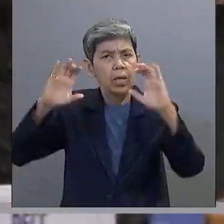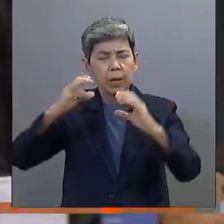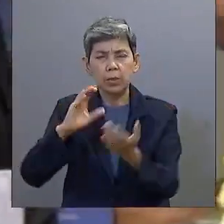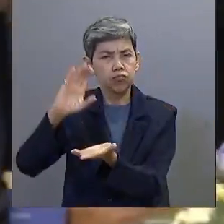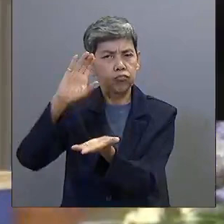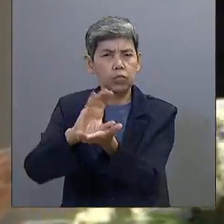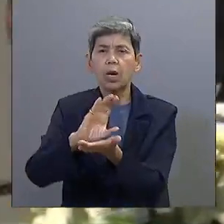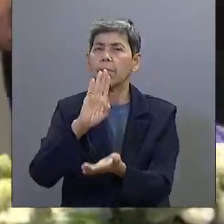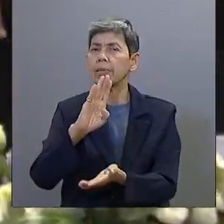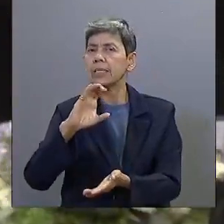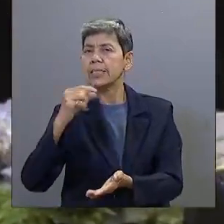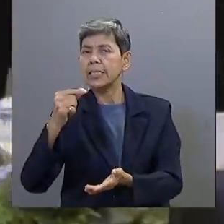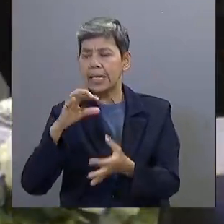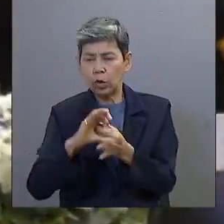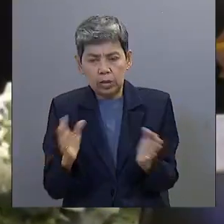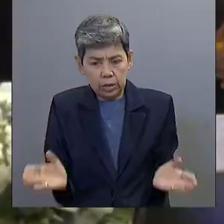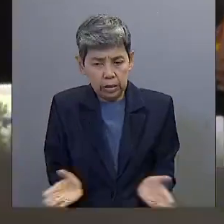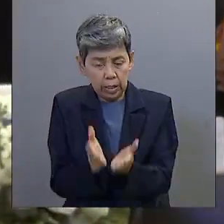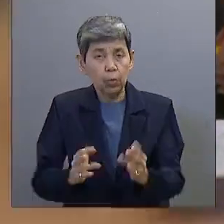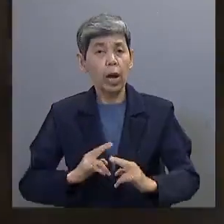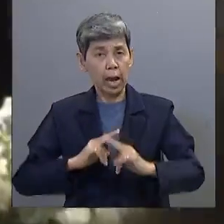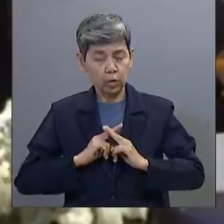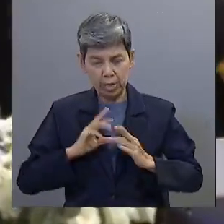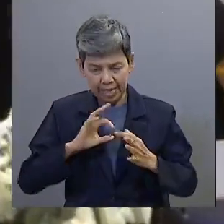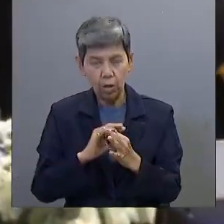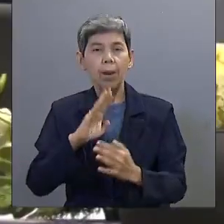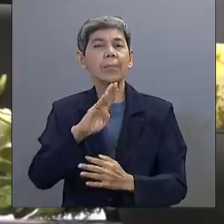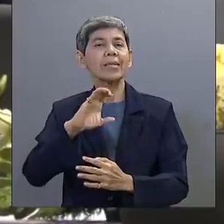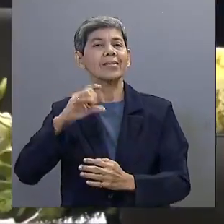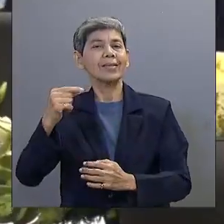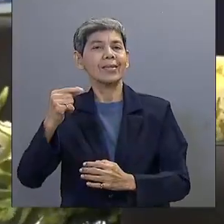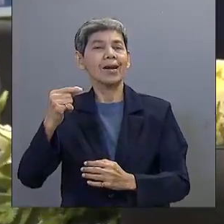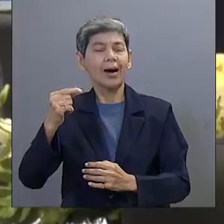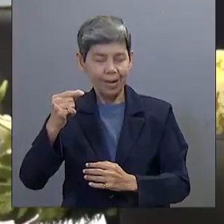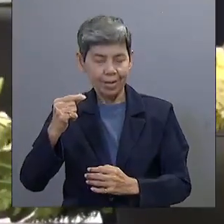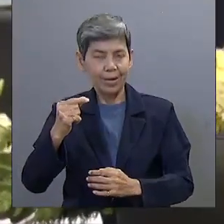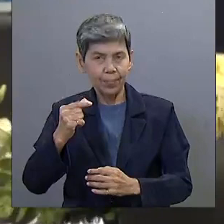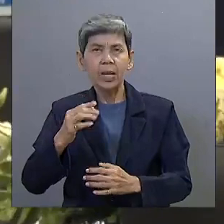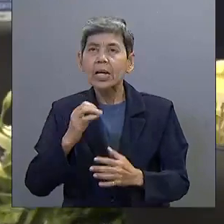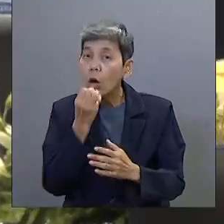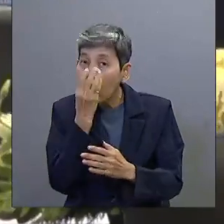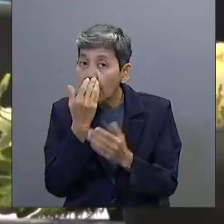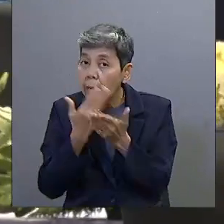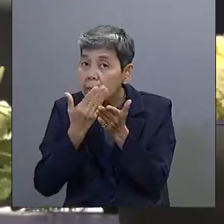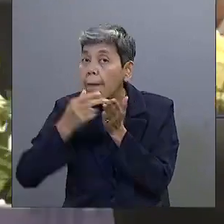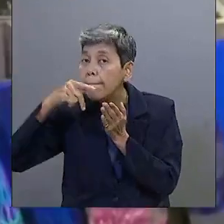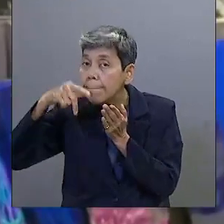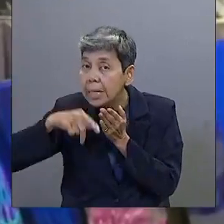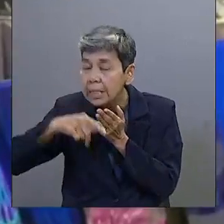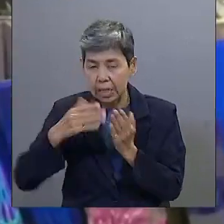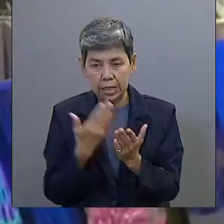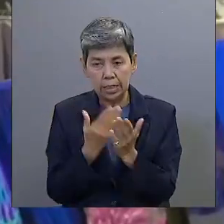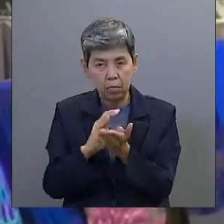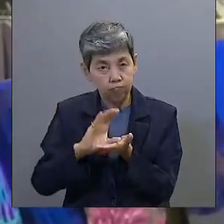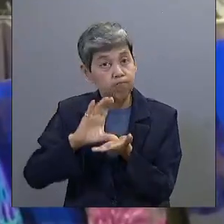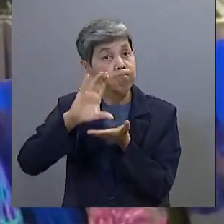BCG สนับสนุนภาคเอกชนปรับตัวเข้าสู่ BCG ค่ะโดยการให้ดอกเบี้ยพิเศษให้วงเงินที่สูงกว่าปก